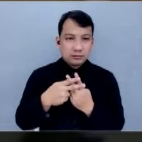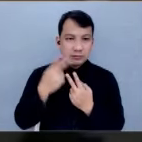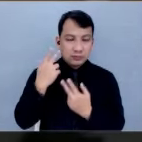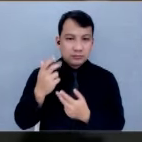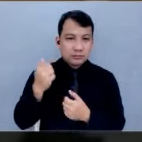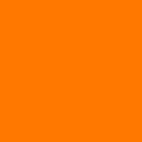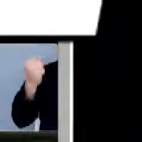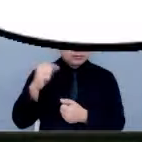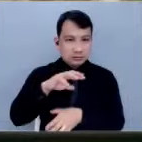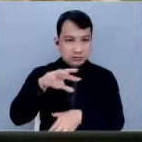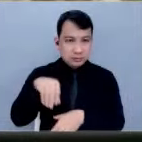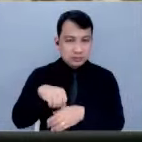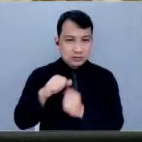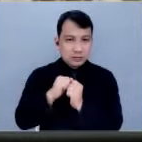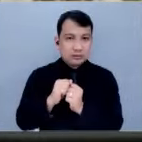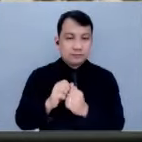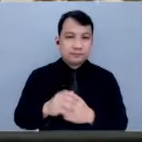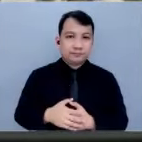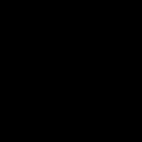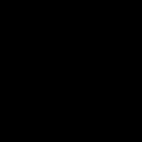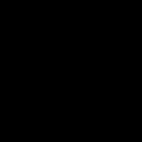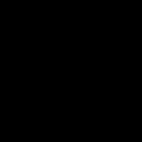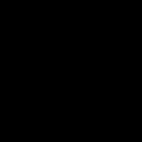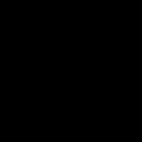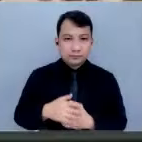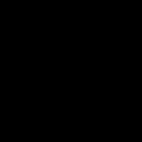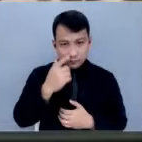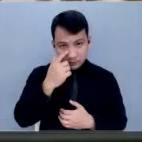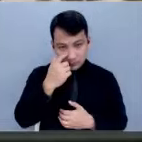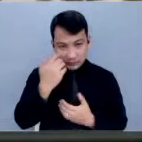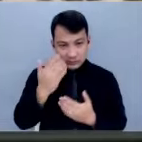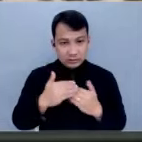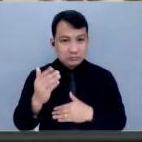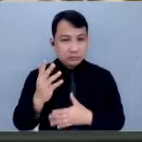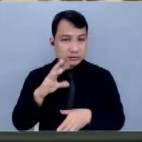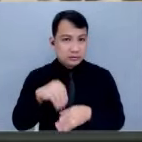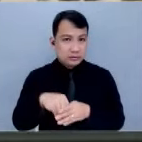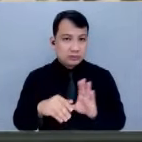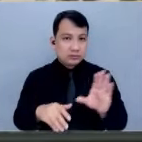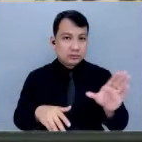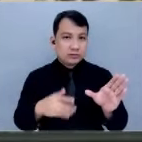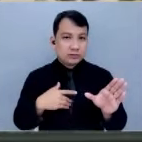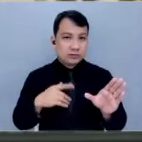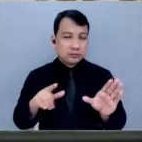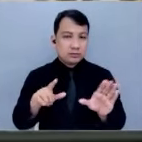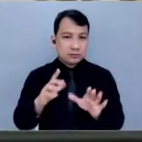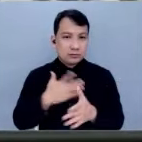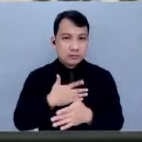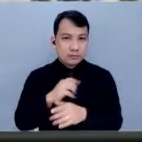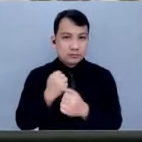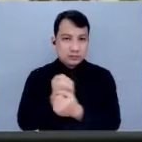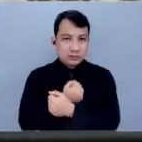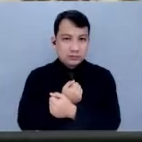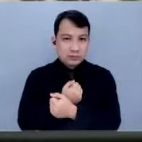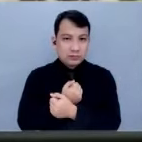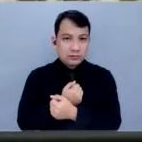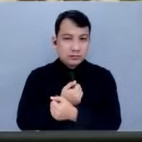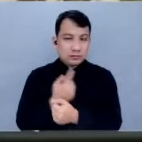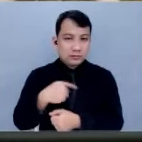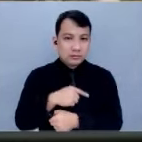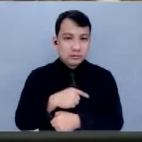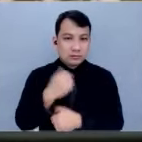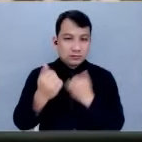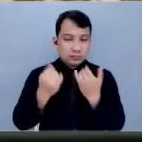together. In our song Super, we repeat, I love my team, I love my crew. Shouting out in awe